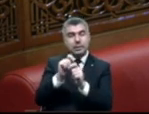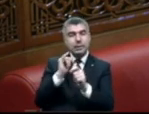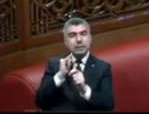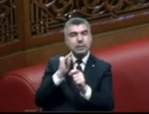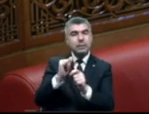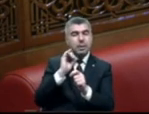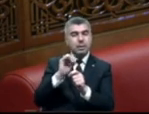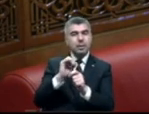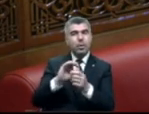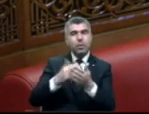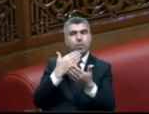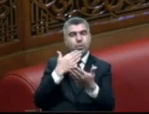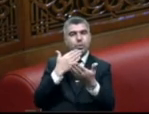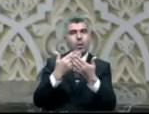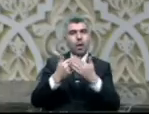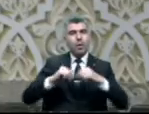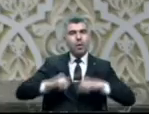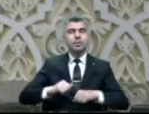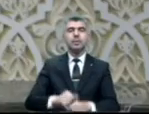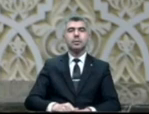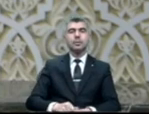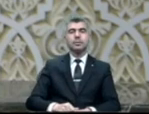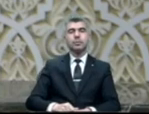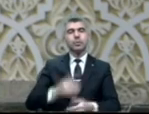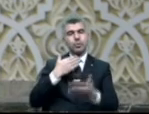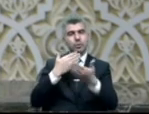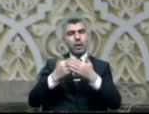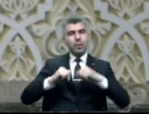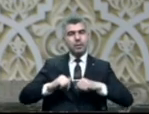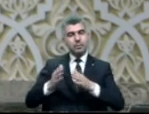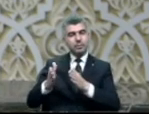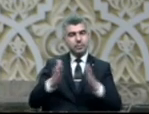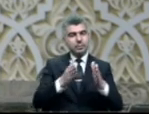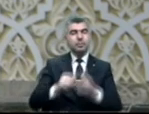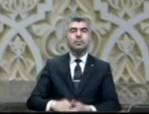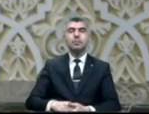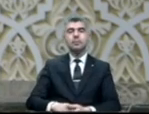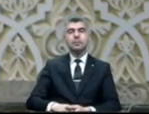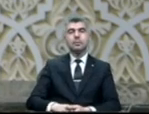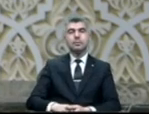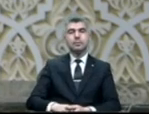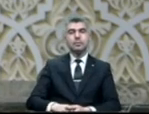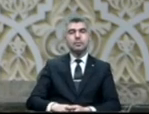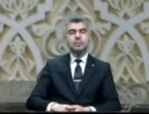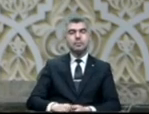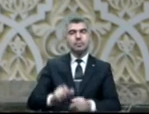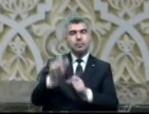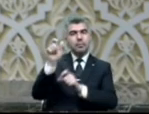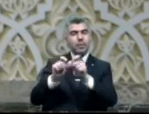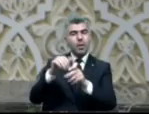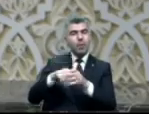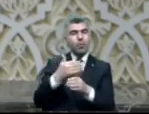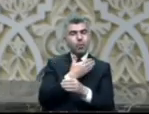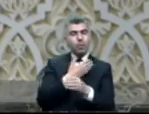تشريعات العمل بجدولة. شكرا سيدة الوزيرة، انتهى الوقت. شكرا انتهى الوقت. الكلمة لأحد السادة المستشارين